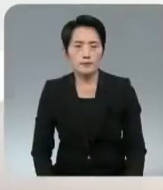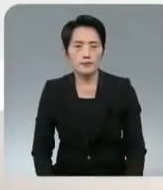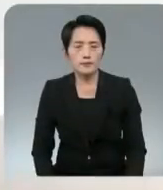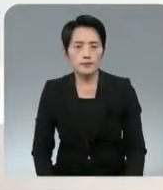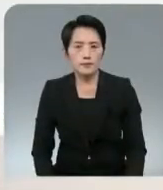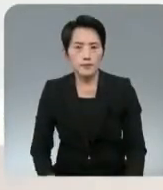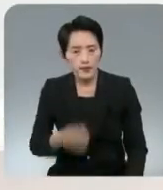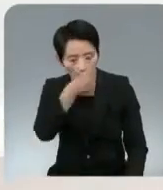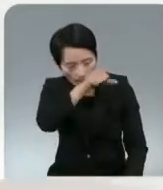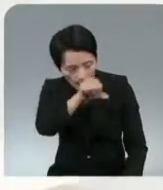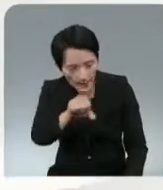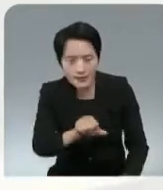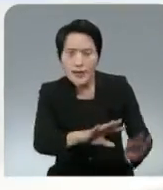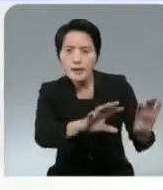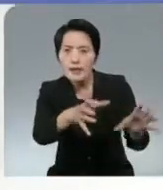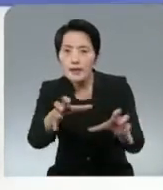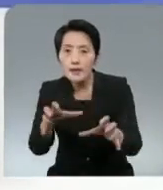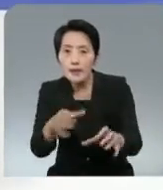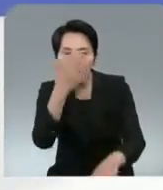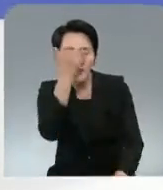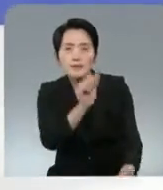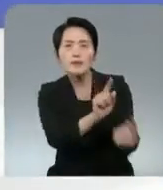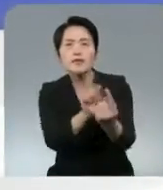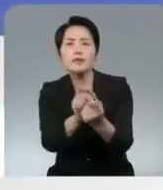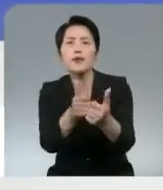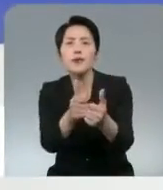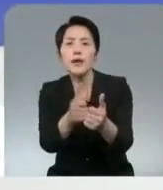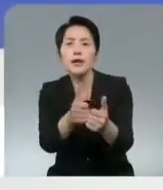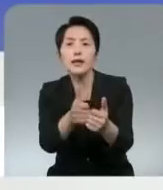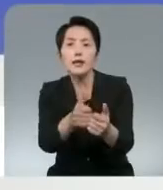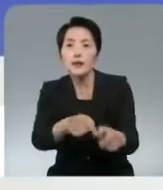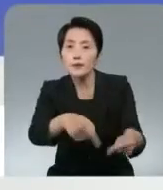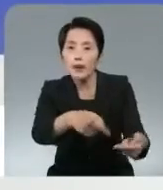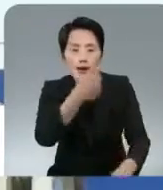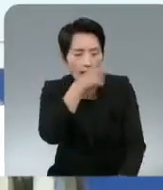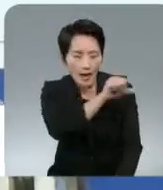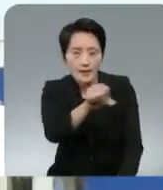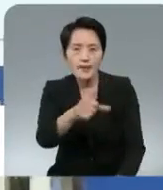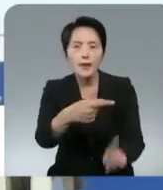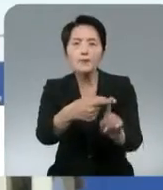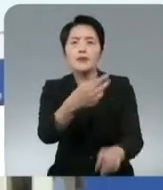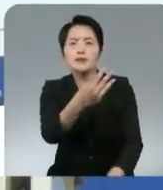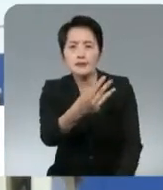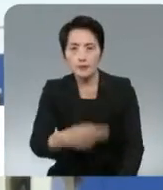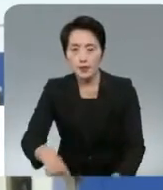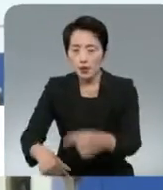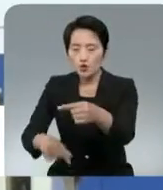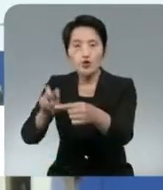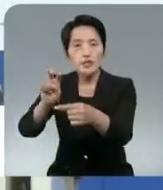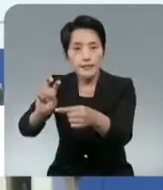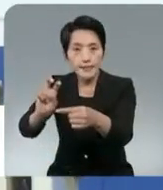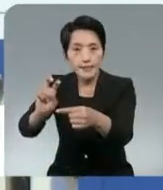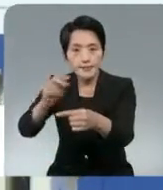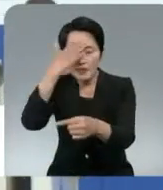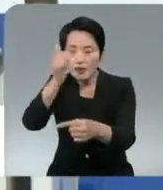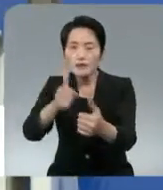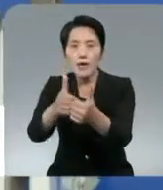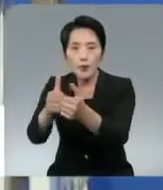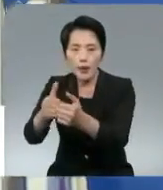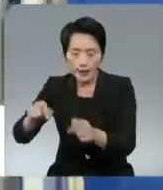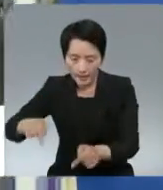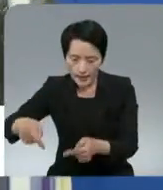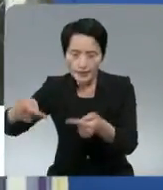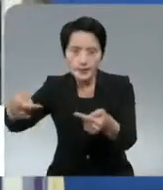Präsident junsokjol wird am Freitag zu einer sechstägigen Reise nach Kambodscha und Indonesien aufbrechen um an multinationalen